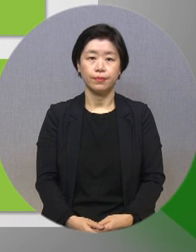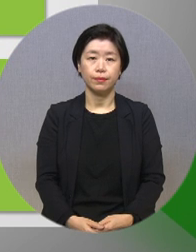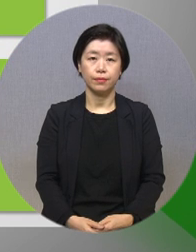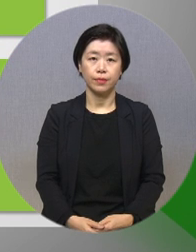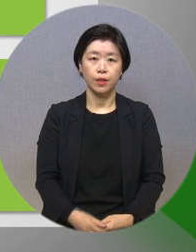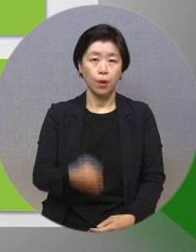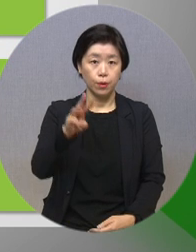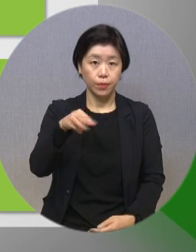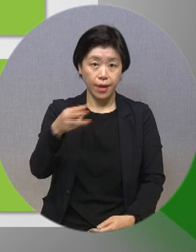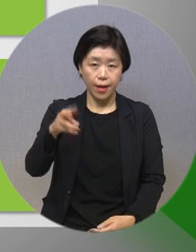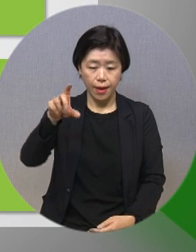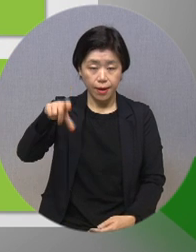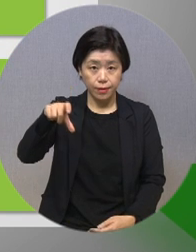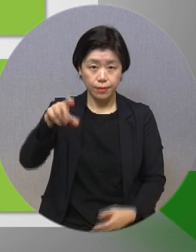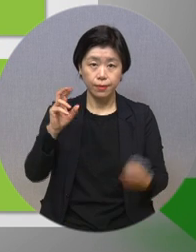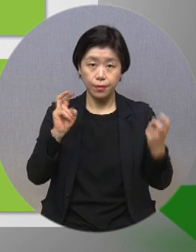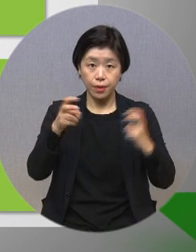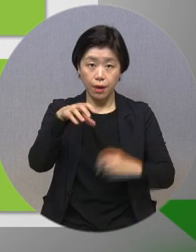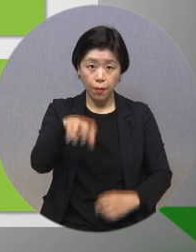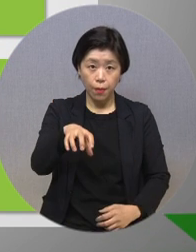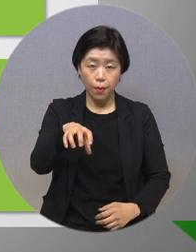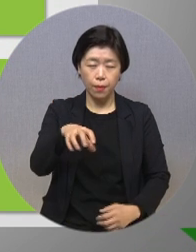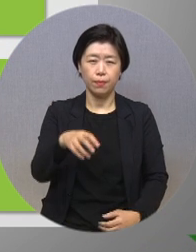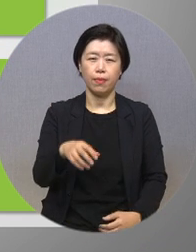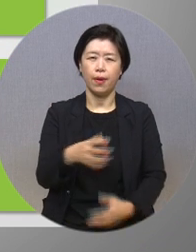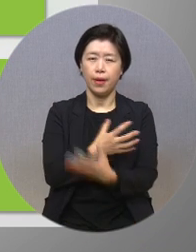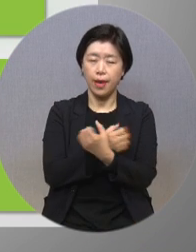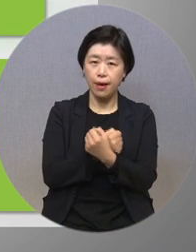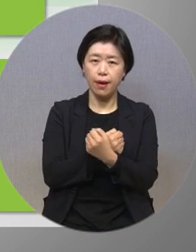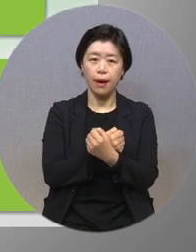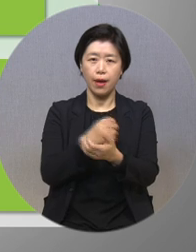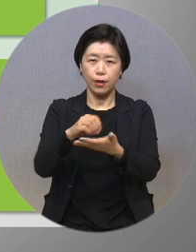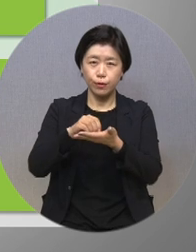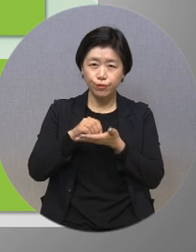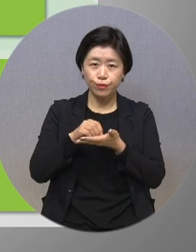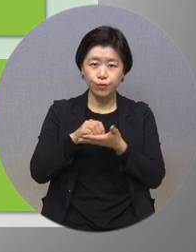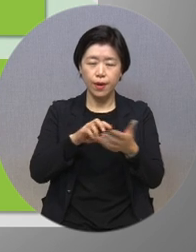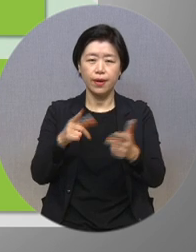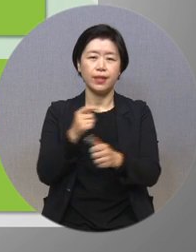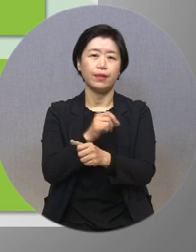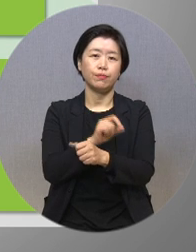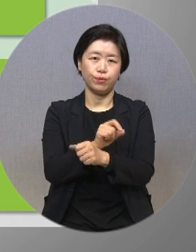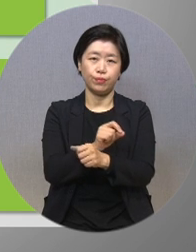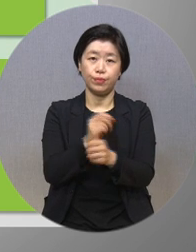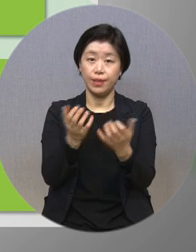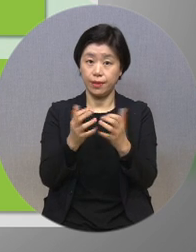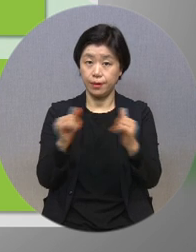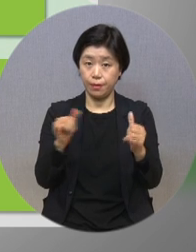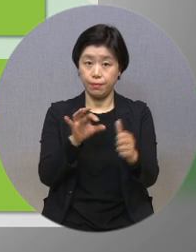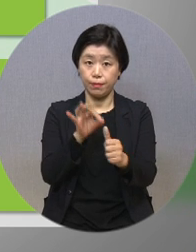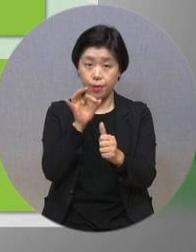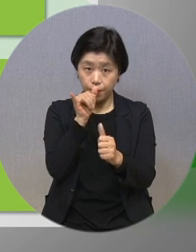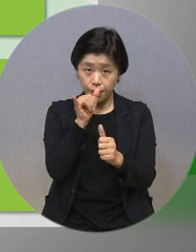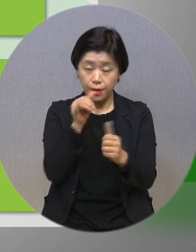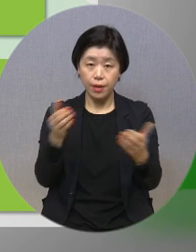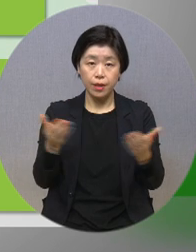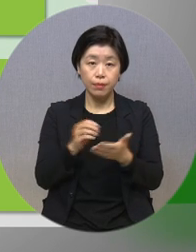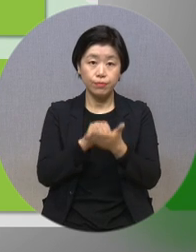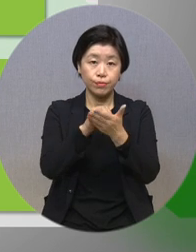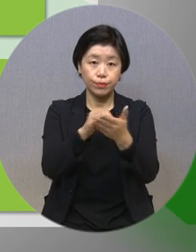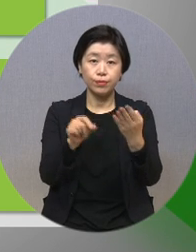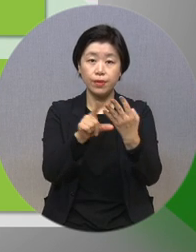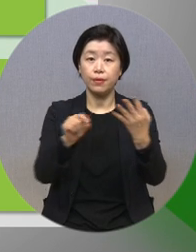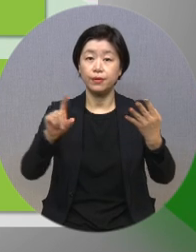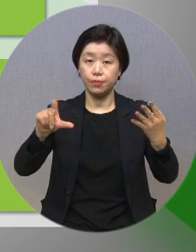롯데카드 주식회사에서 예약 접수 사무원을 모집합니다. 접수 마감일은 4월 15일까지며 근무지는